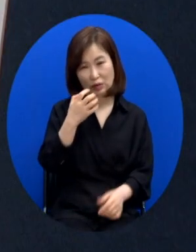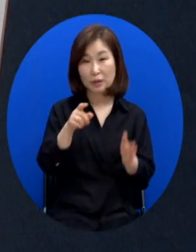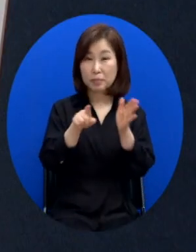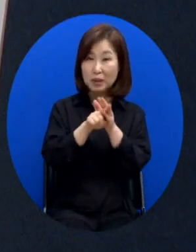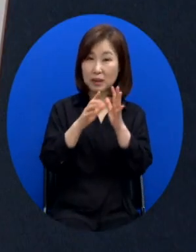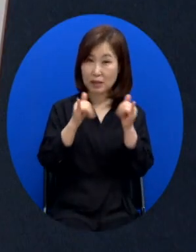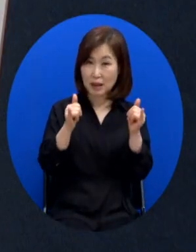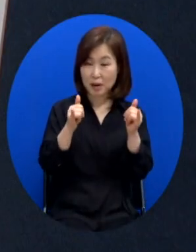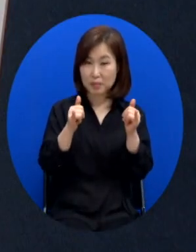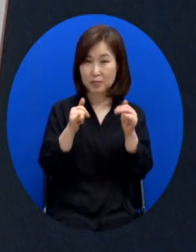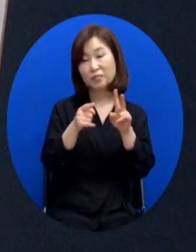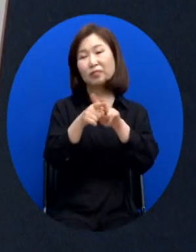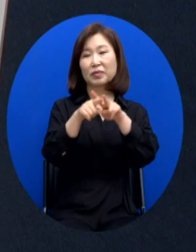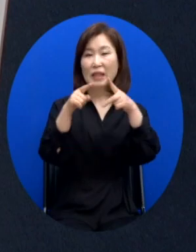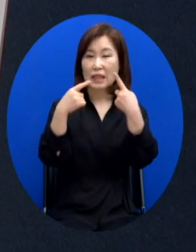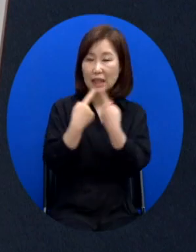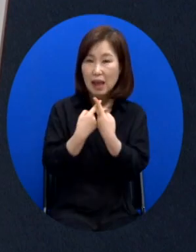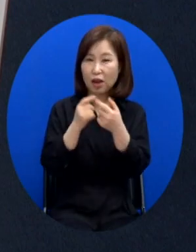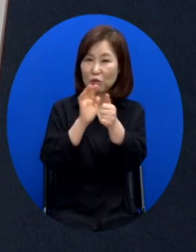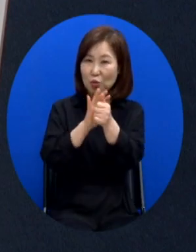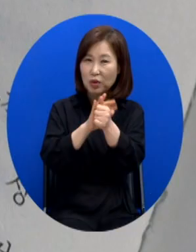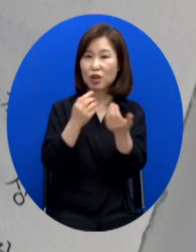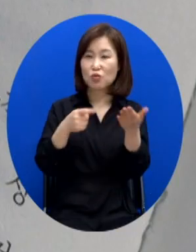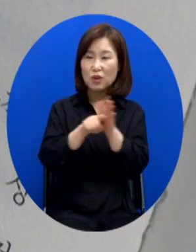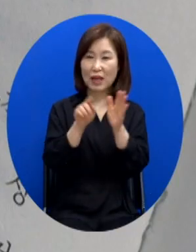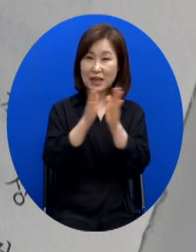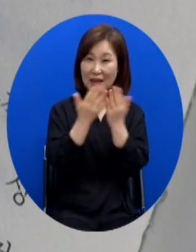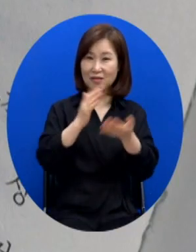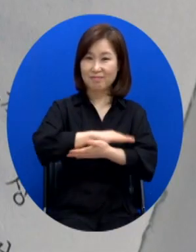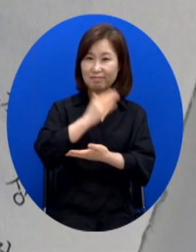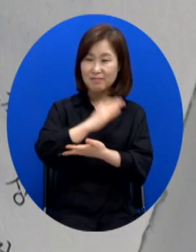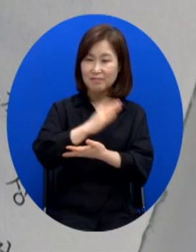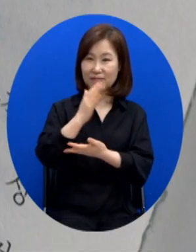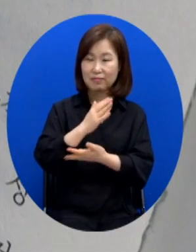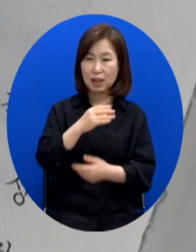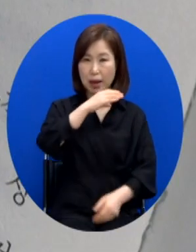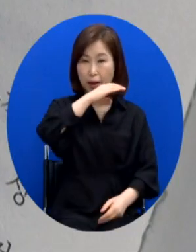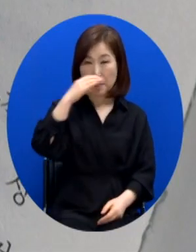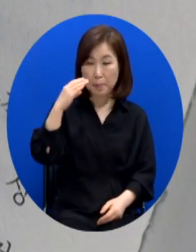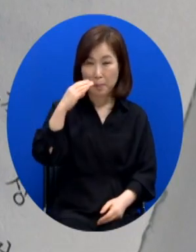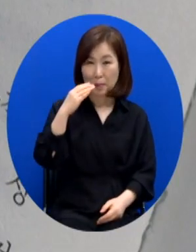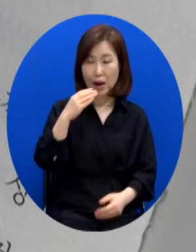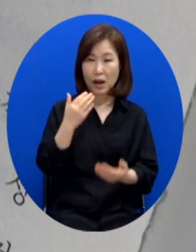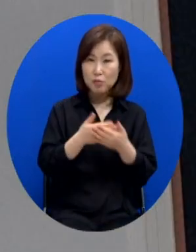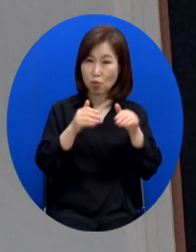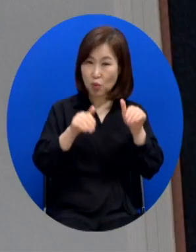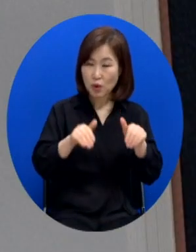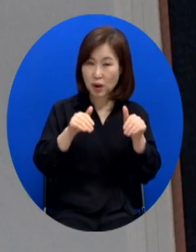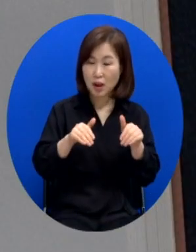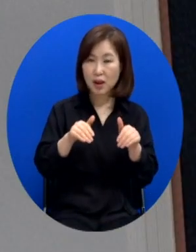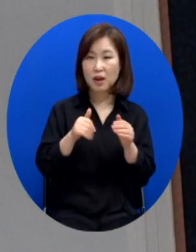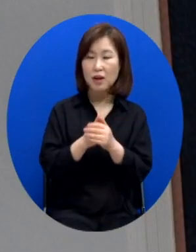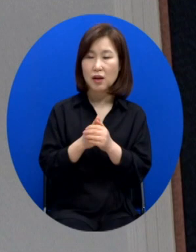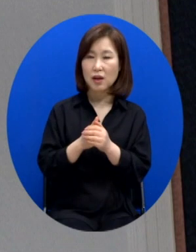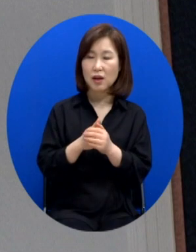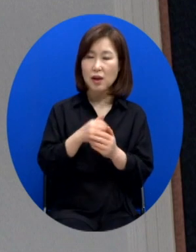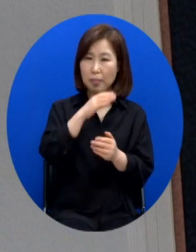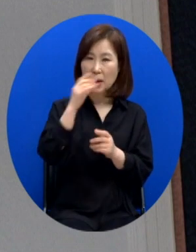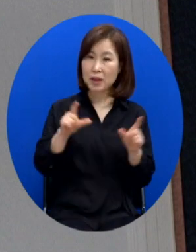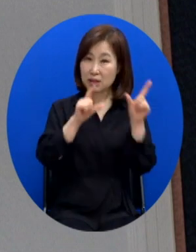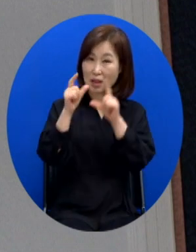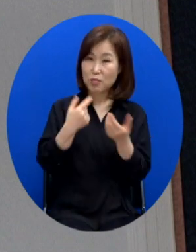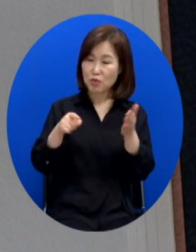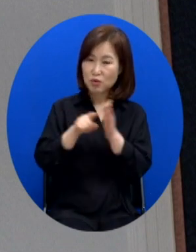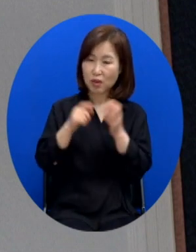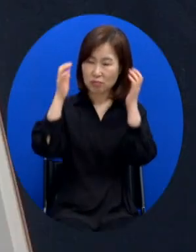신앙인들을 이해하고 돕기 위해 출간됐습니다. 건강한 목회와 삶을 위한 조언들과 함께 고통과 고난을